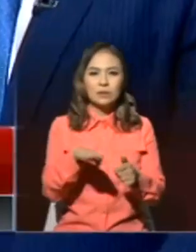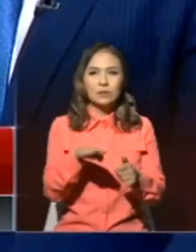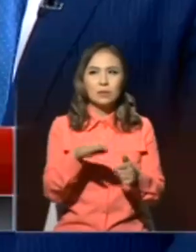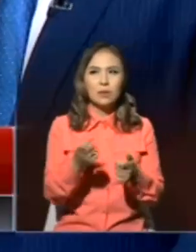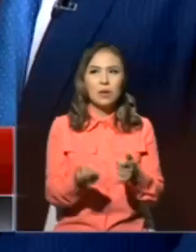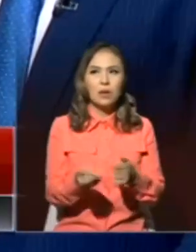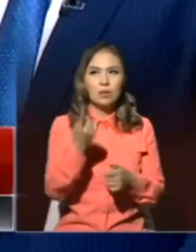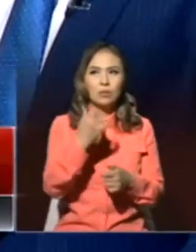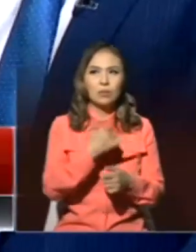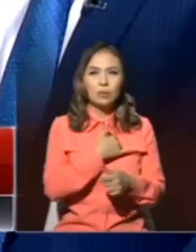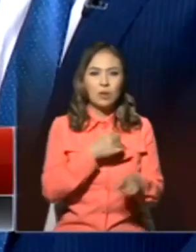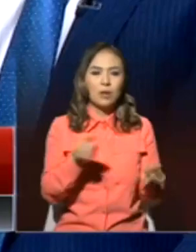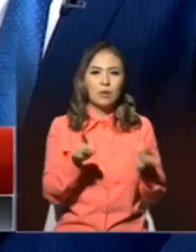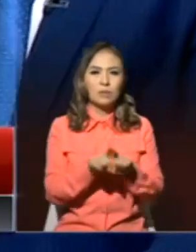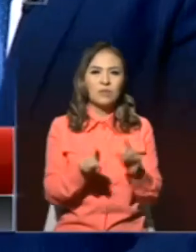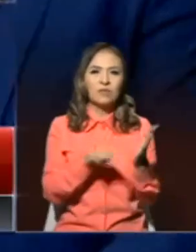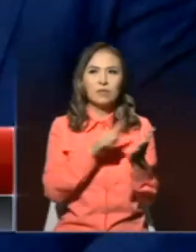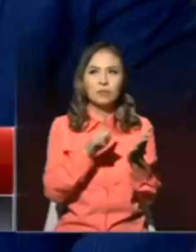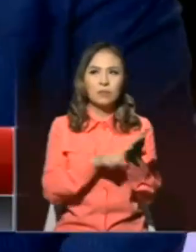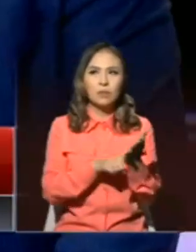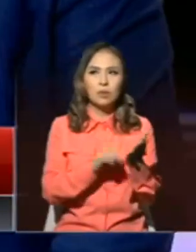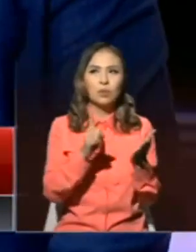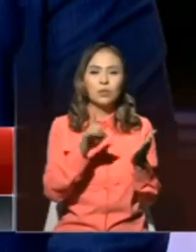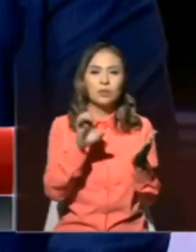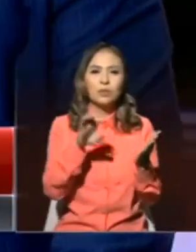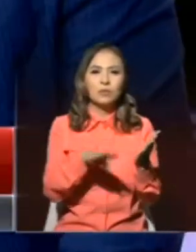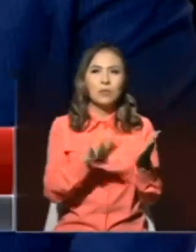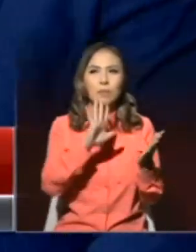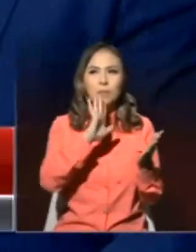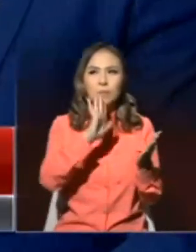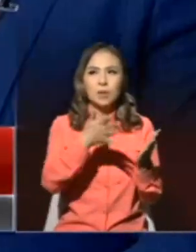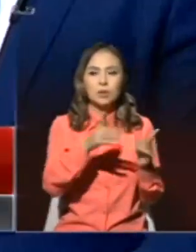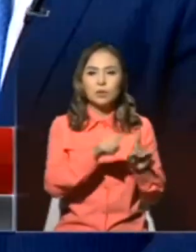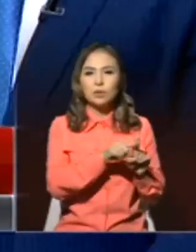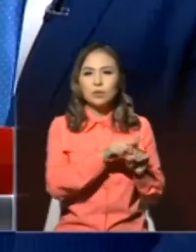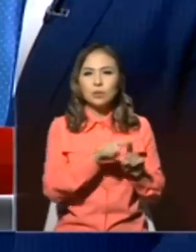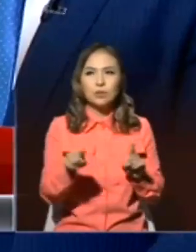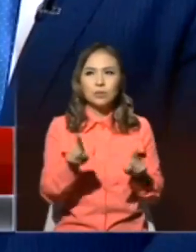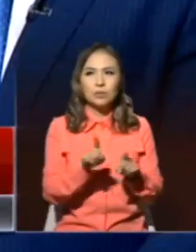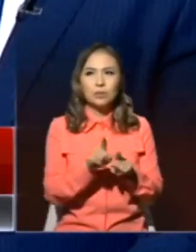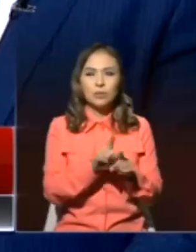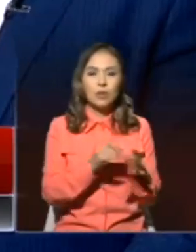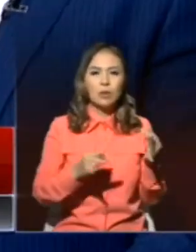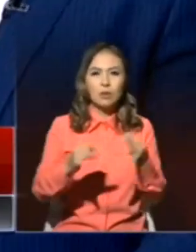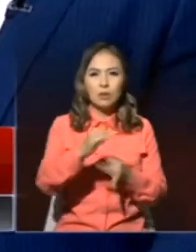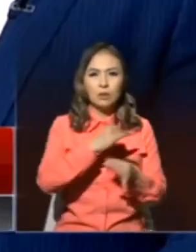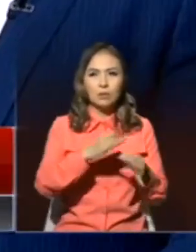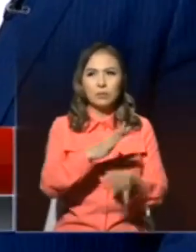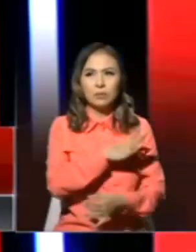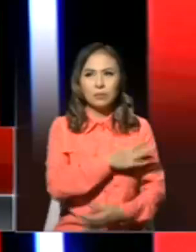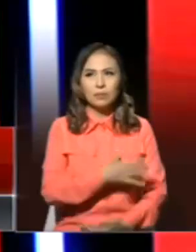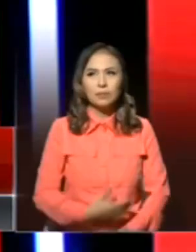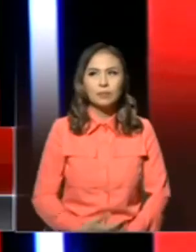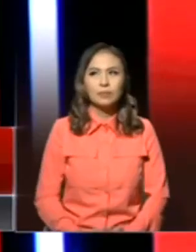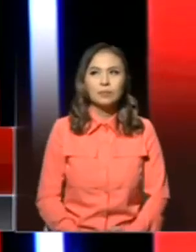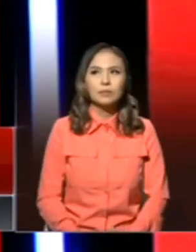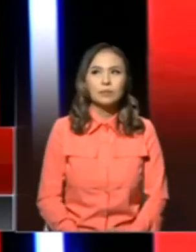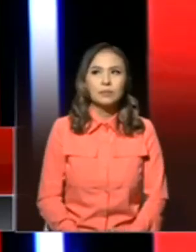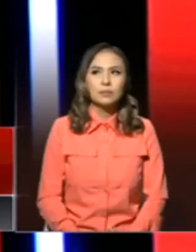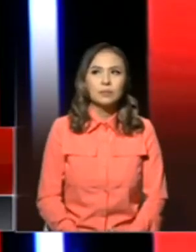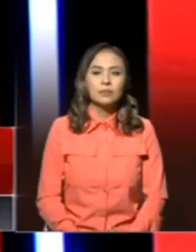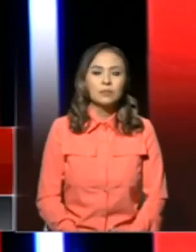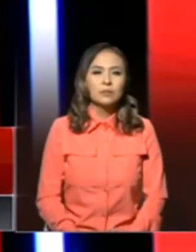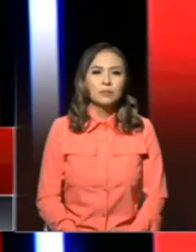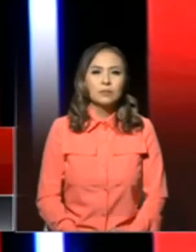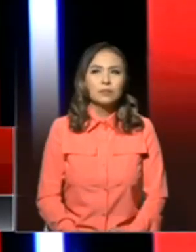қайдан алынған? Бізде де сондай сұрақ бар. Неге осы статистиканы 5 жылдан бері тізесі қанша талқылап келеді? Рахмет, түсінікті. Яғни